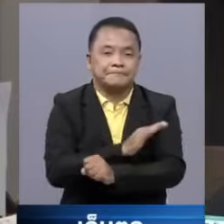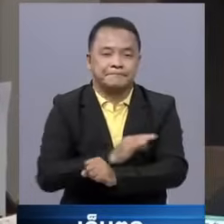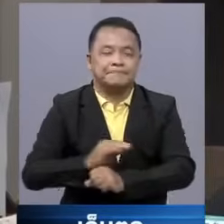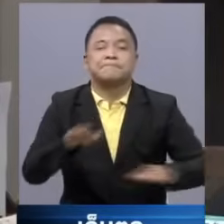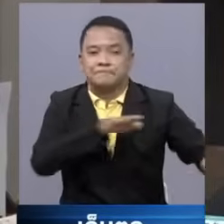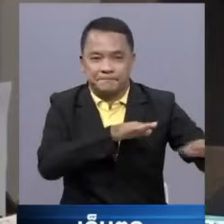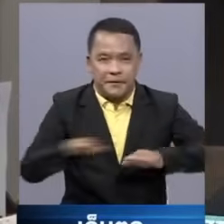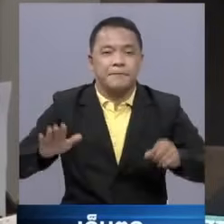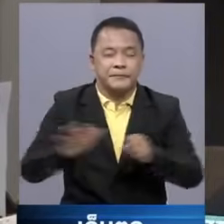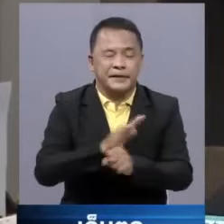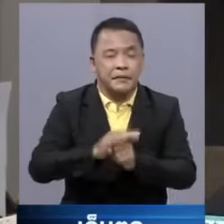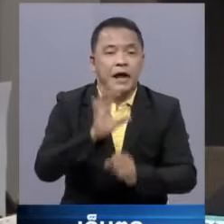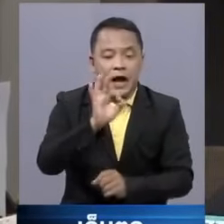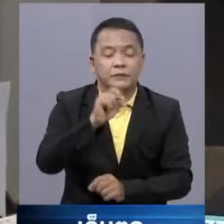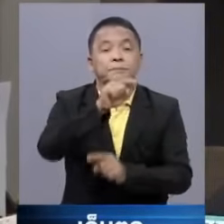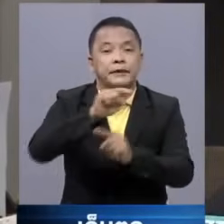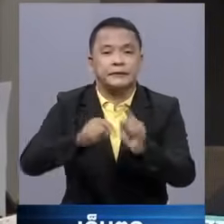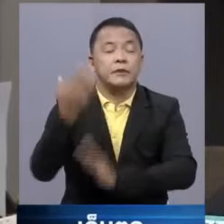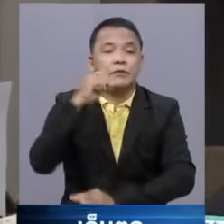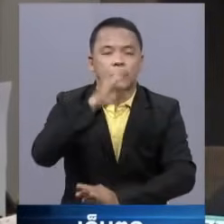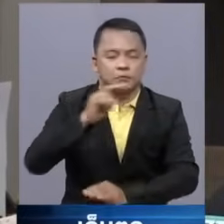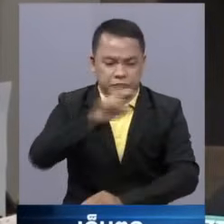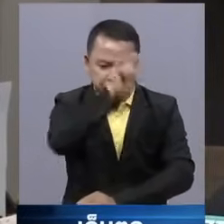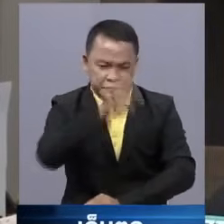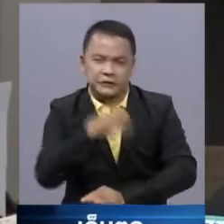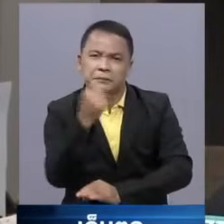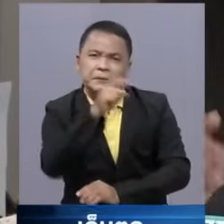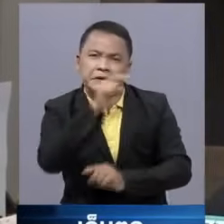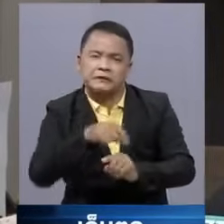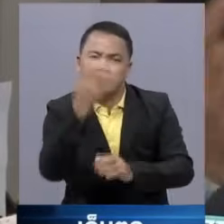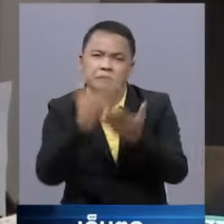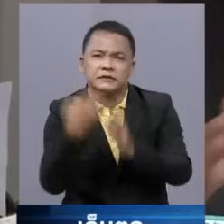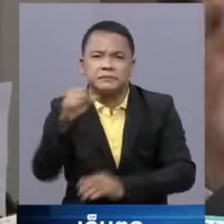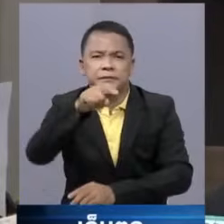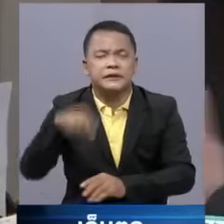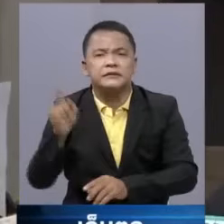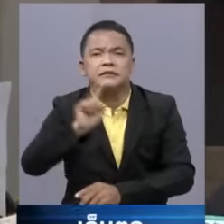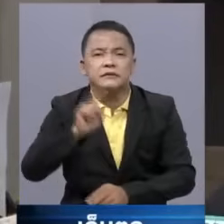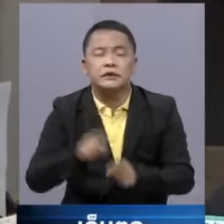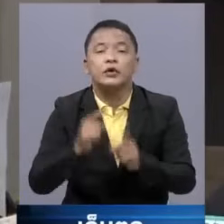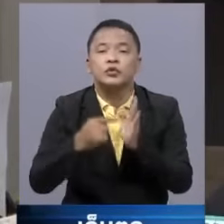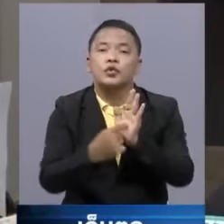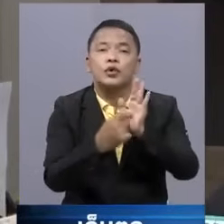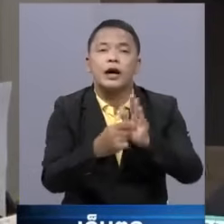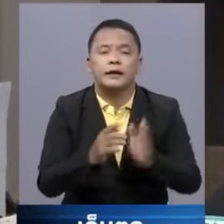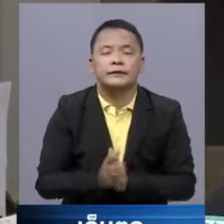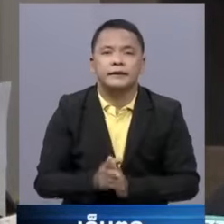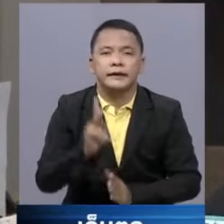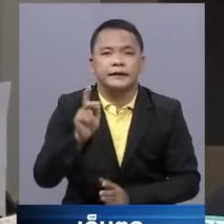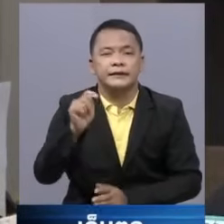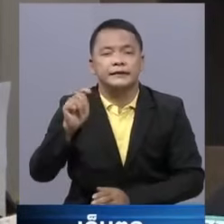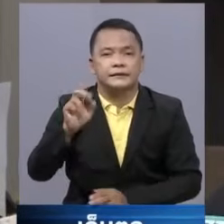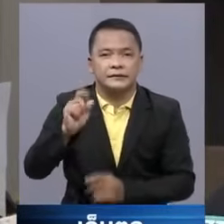ใช่ๆ 50%ก่อนหน้านี้บอกสงสัย 10%ที่เหลือคงจะอยู่ตรงนี้ฮะอย่างเช่นคุณกิตติศักดิ์